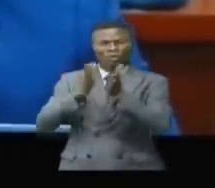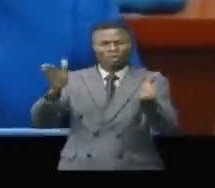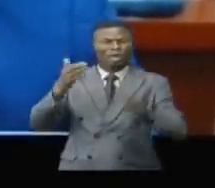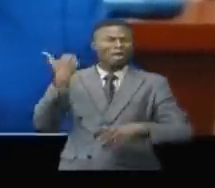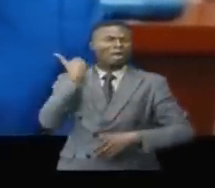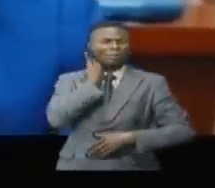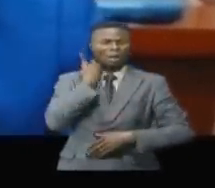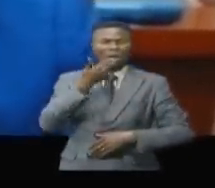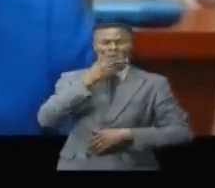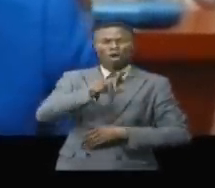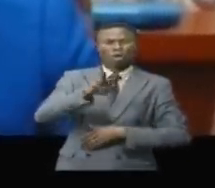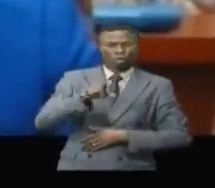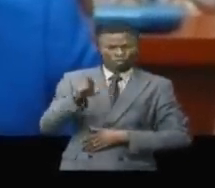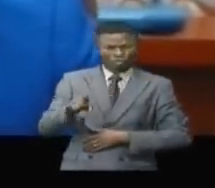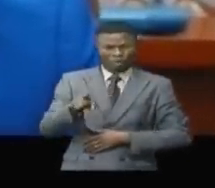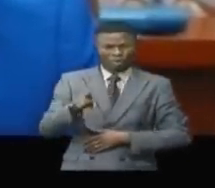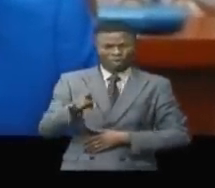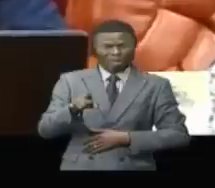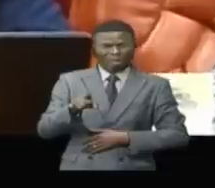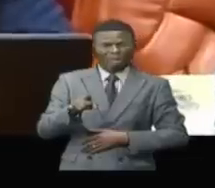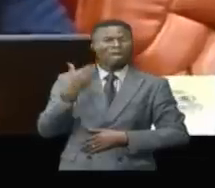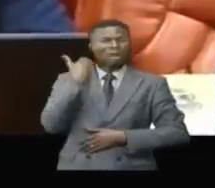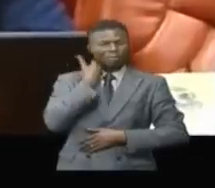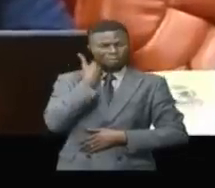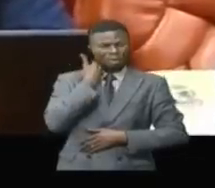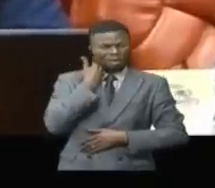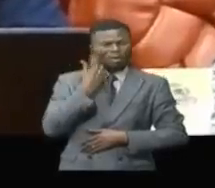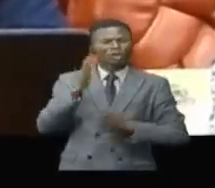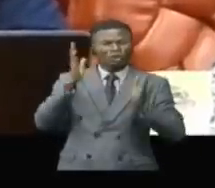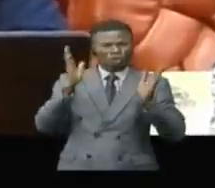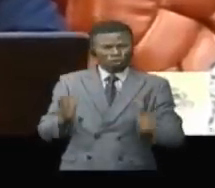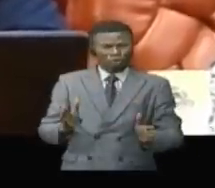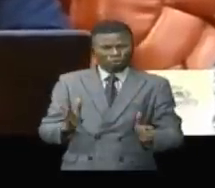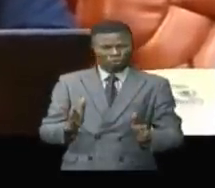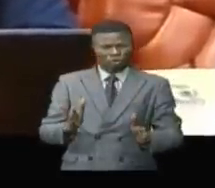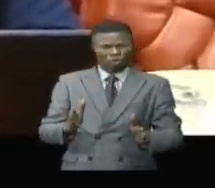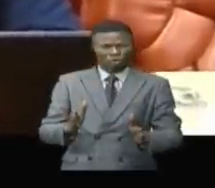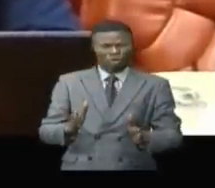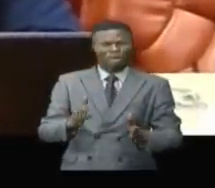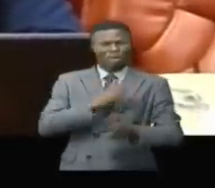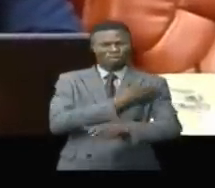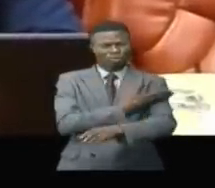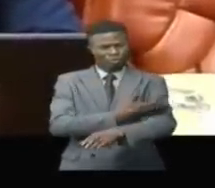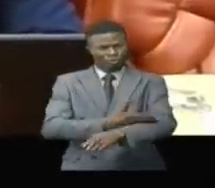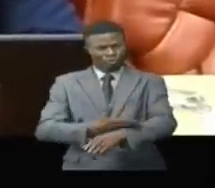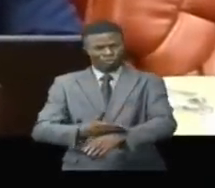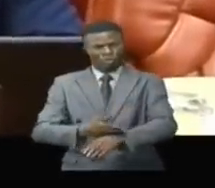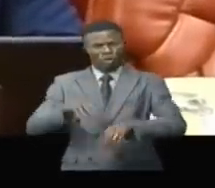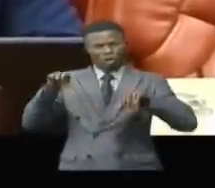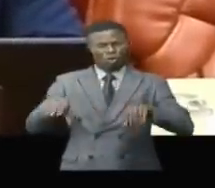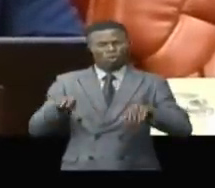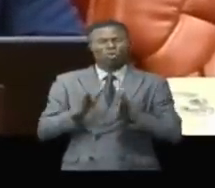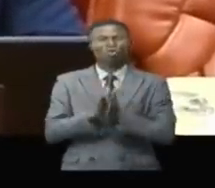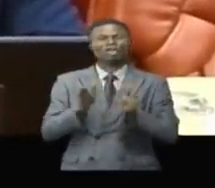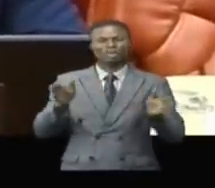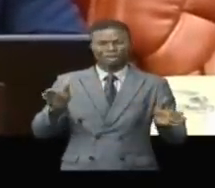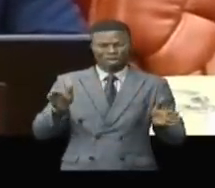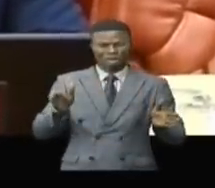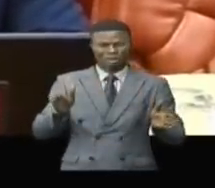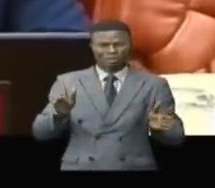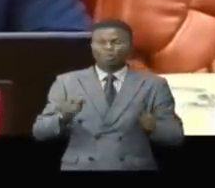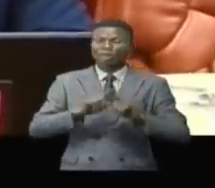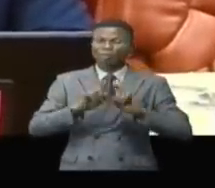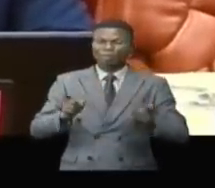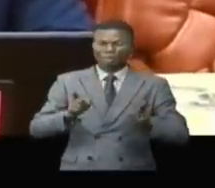à Covid-19 qui reste stable et contrôlée sur l'ensemble du territoire national. Malgré